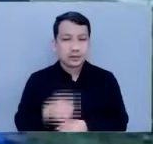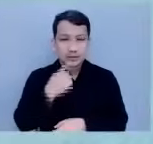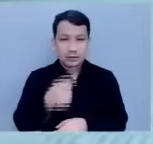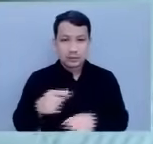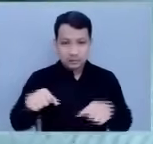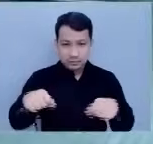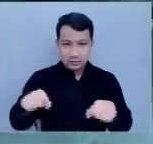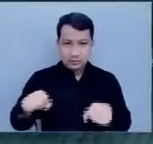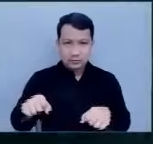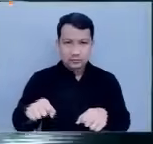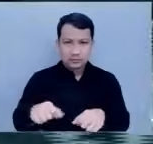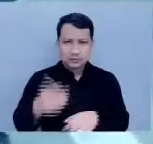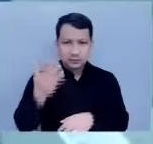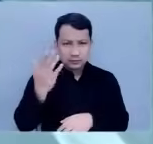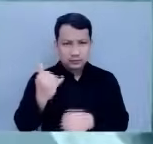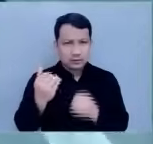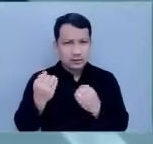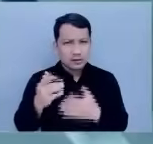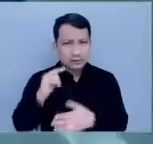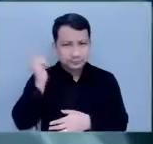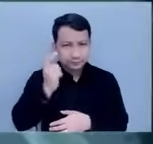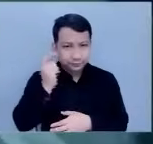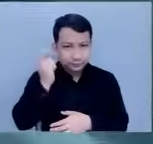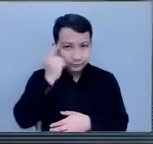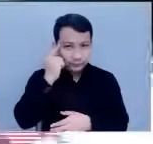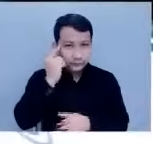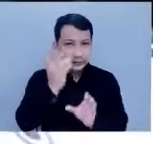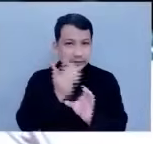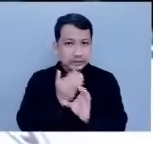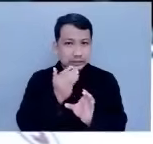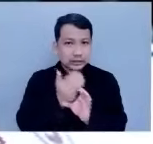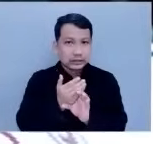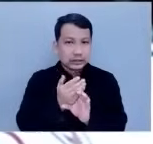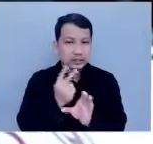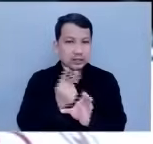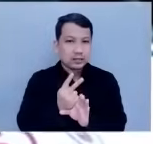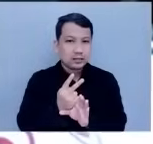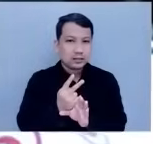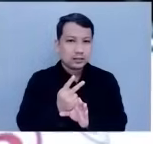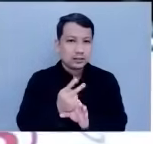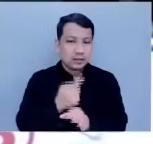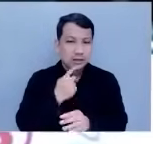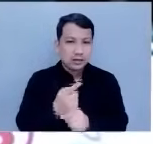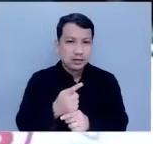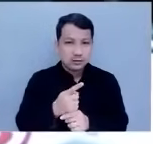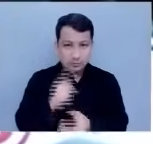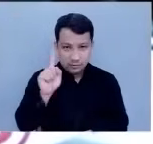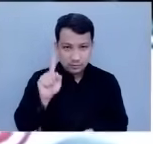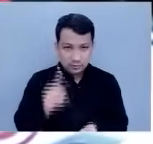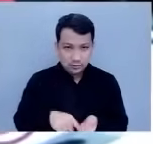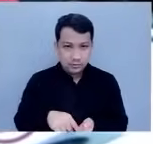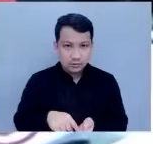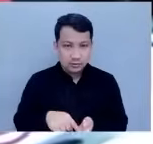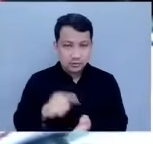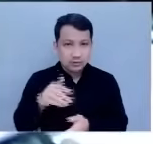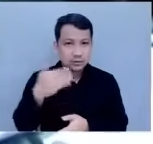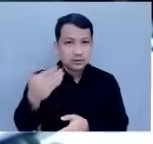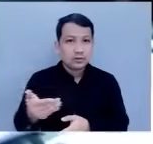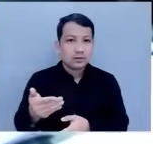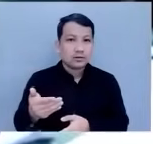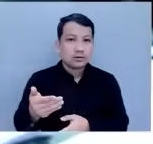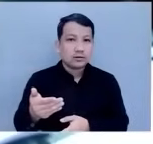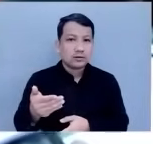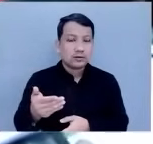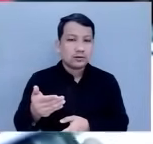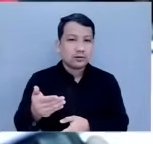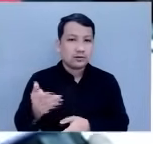motorsiklo, kapansin-pansin na maraming government vehicles ang nahuli. Ang penalty po nito, 1,000. Sa Monday, patas po